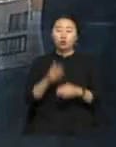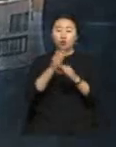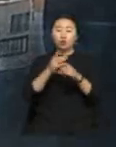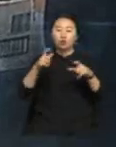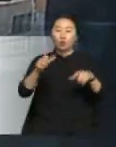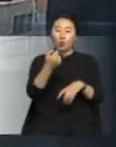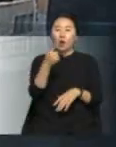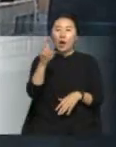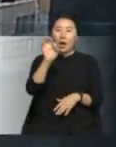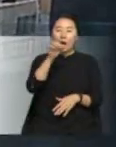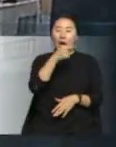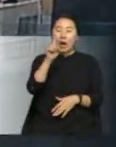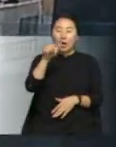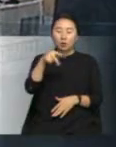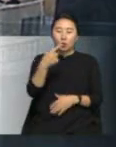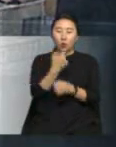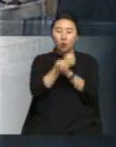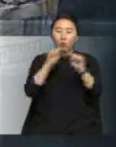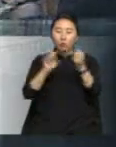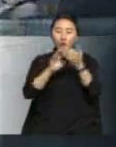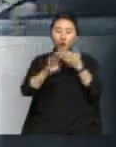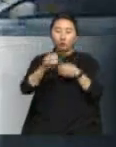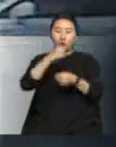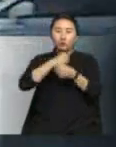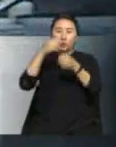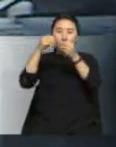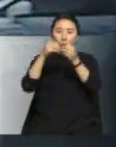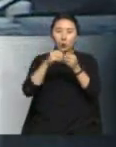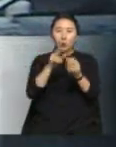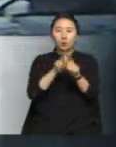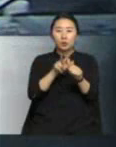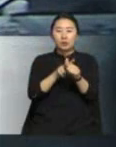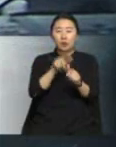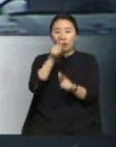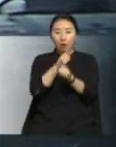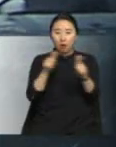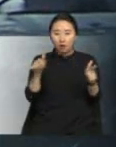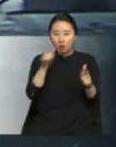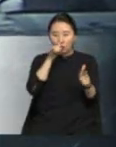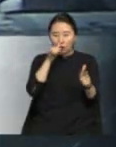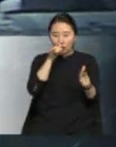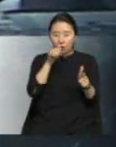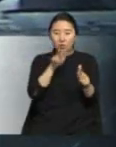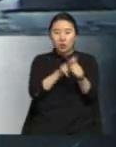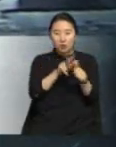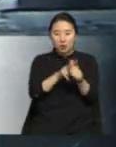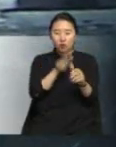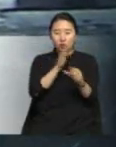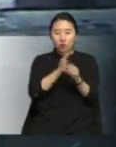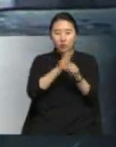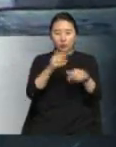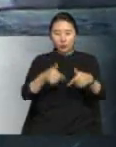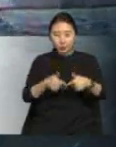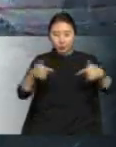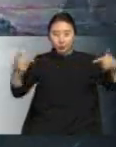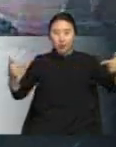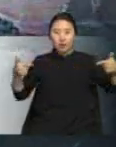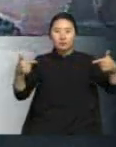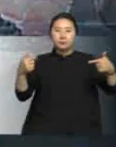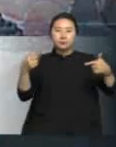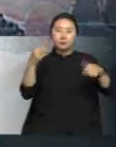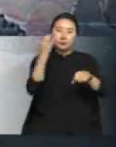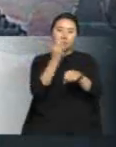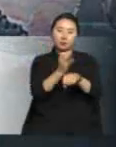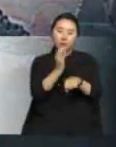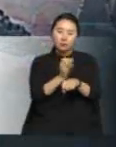중구 황학동 일대에는 광복 이후부터 생성된 전통시장들이 있습니다. 한때 도매시장을 중심으로 번성했지만 소비 성향